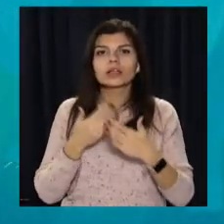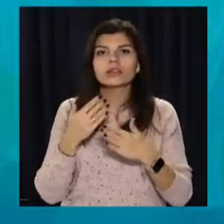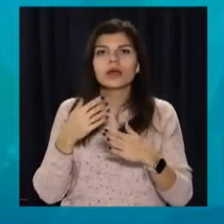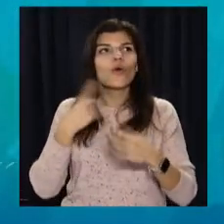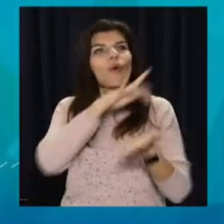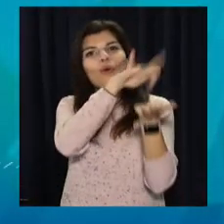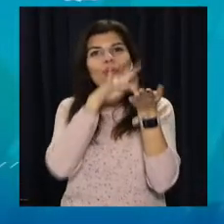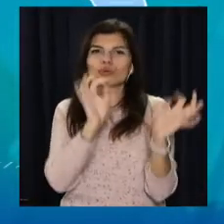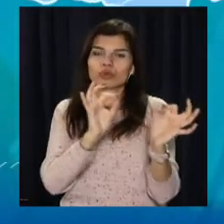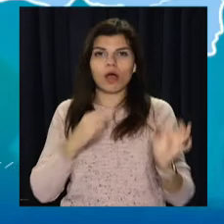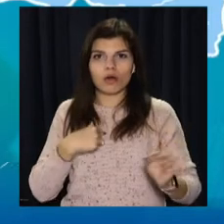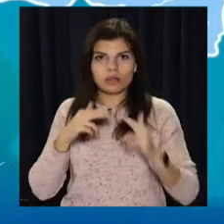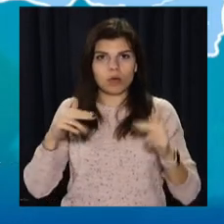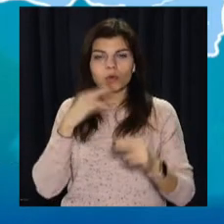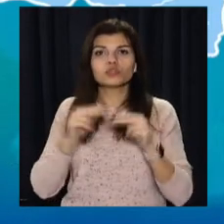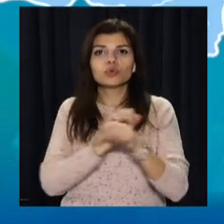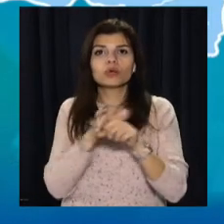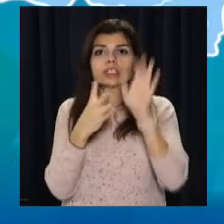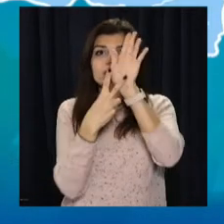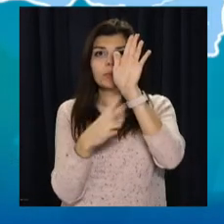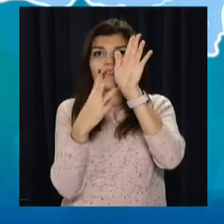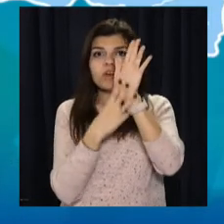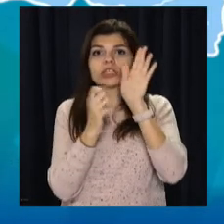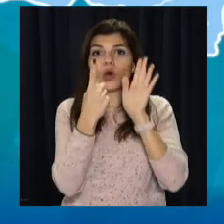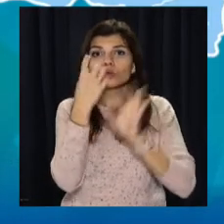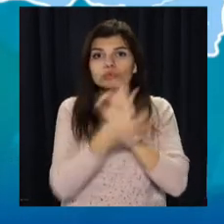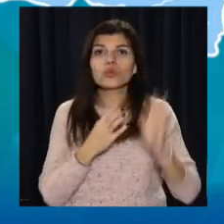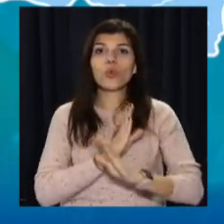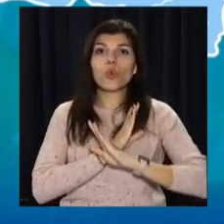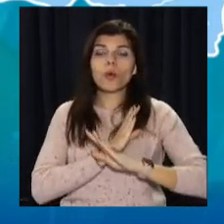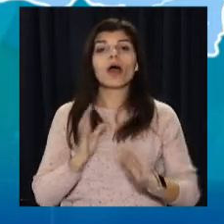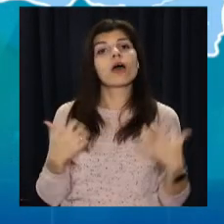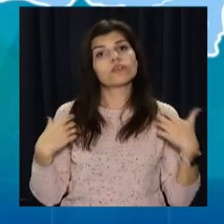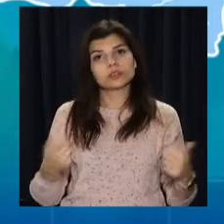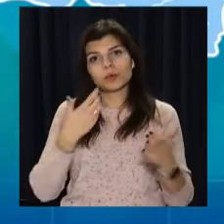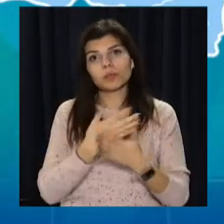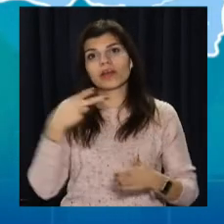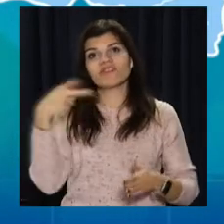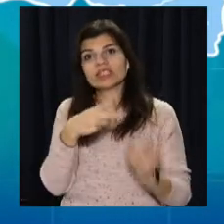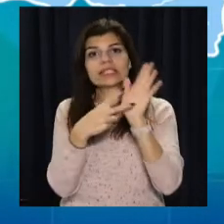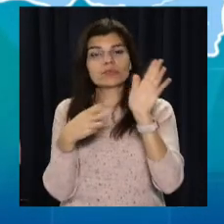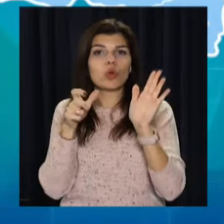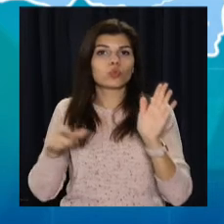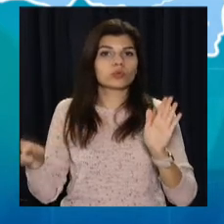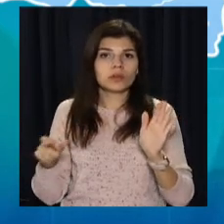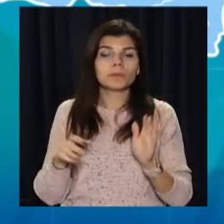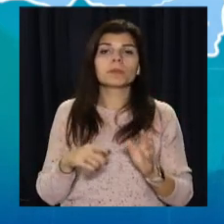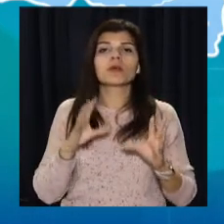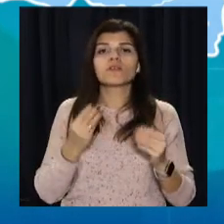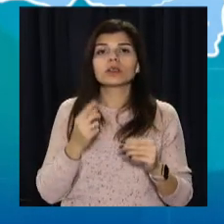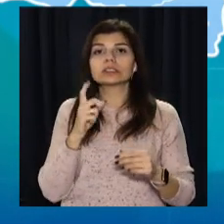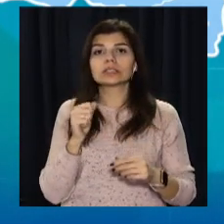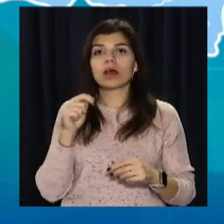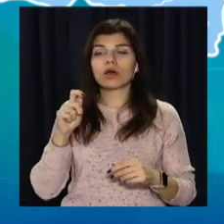регіонів. Через корону померли 78 людей. Натомість одужали більш як 2700 пацієнтів. Загалом за добу в